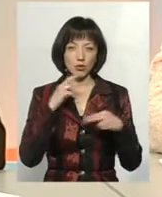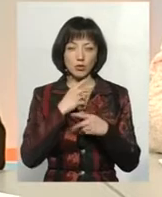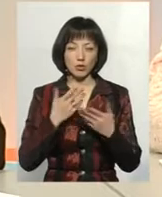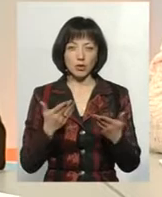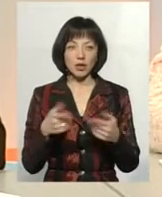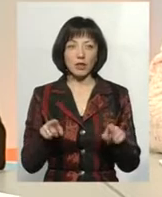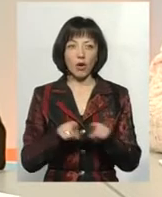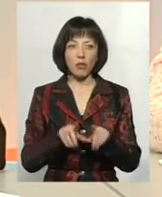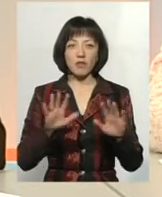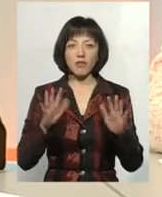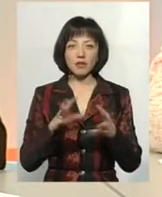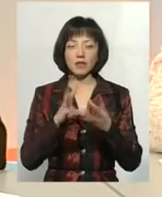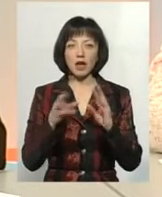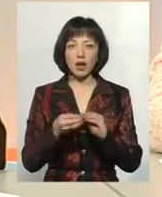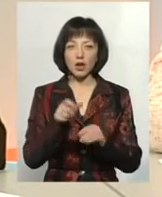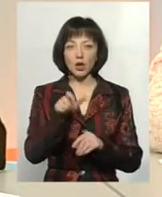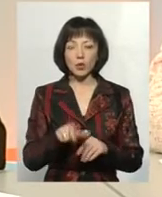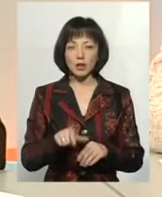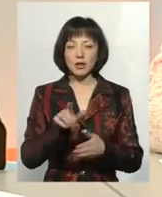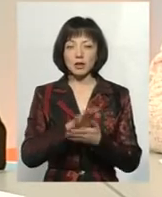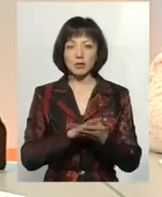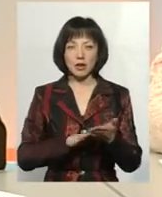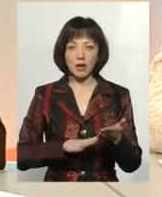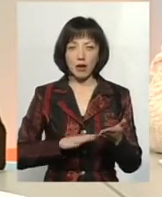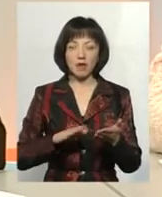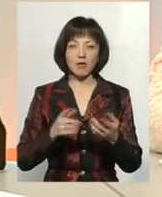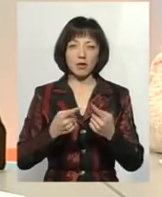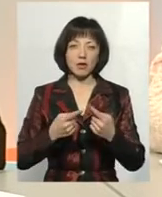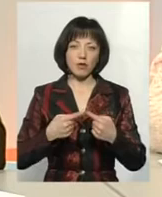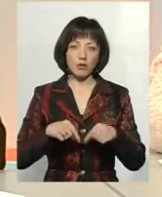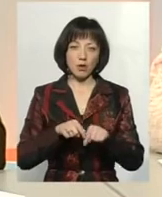В такому випадку взагалі люди повинні написати заяву в органи